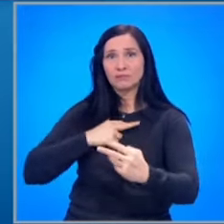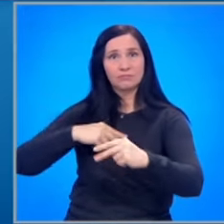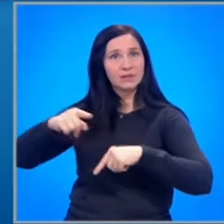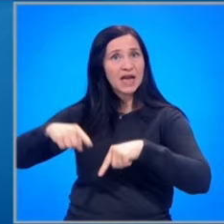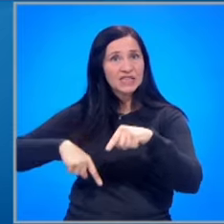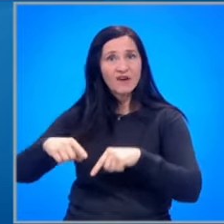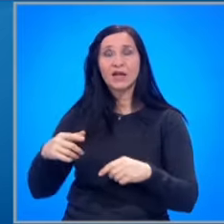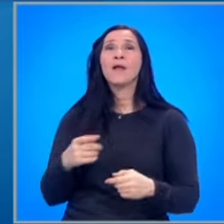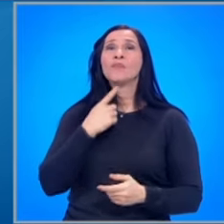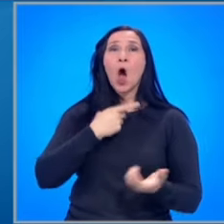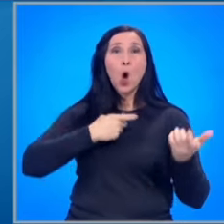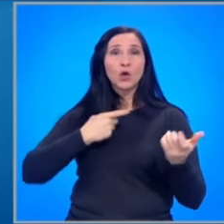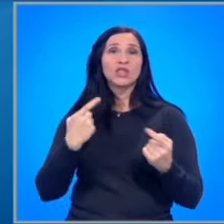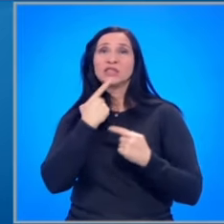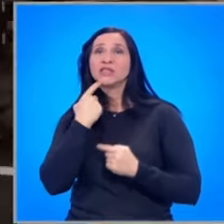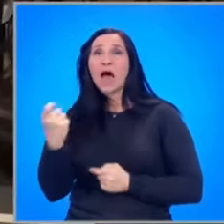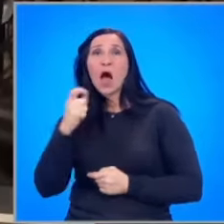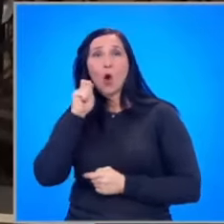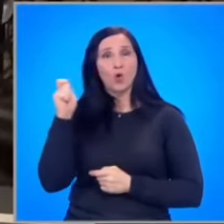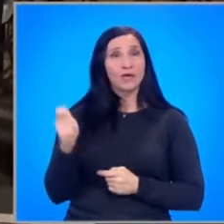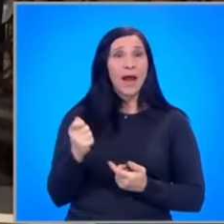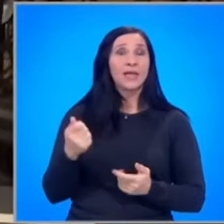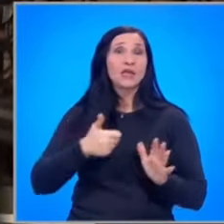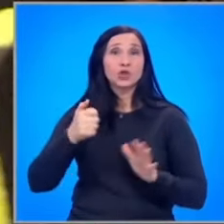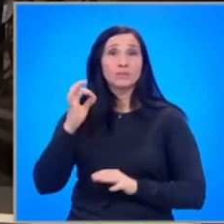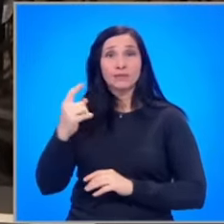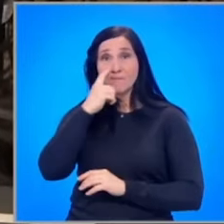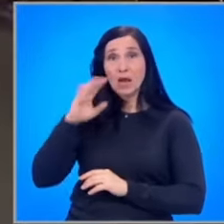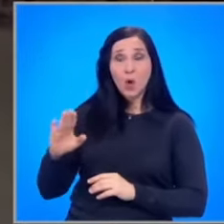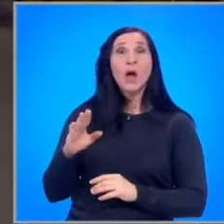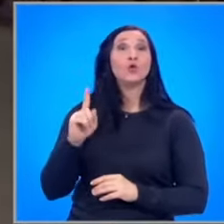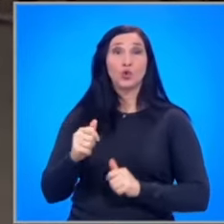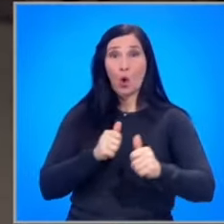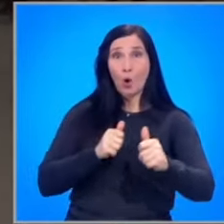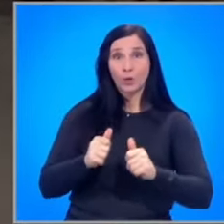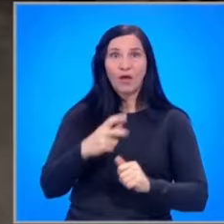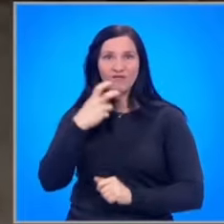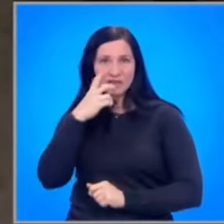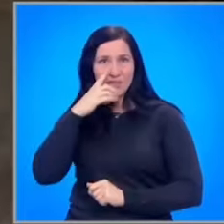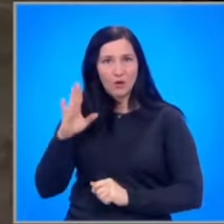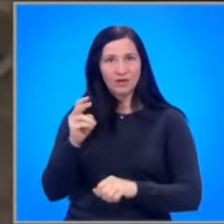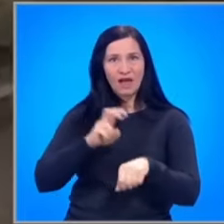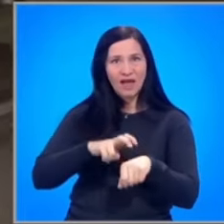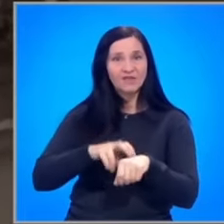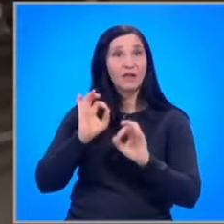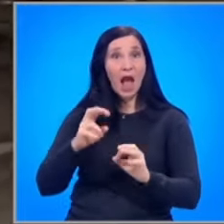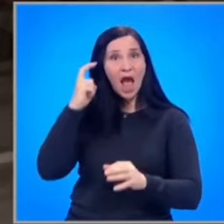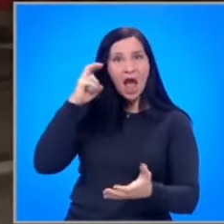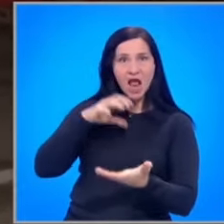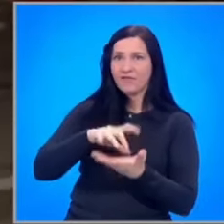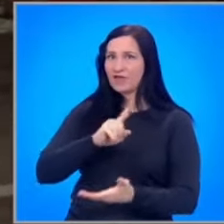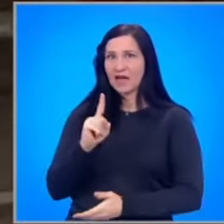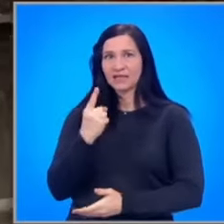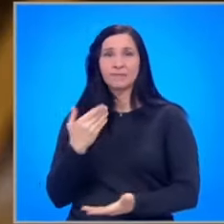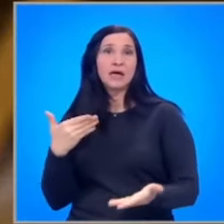в размер на 650 милиона долара, от които оборудване за 200 милиона само през декември. Така Киев вече не е сам срещу